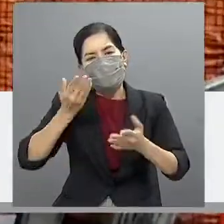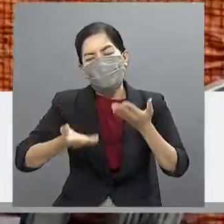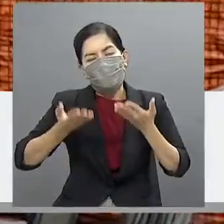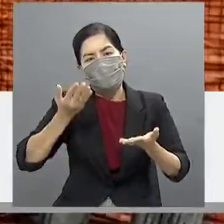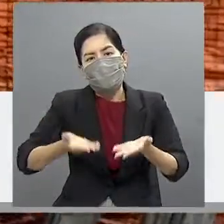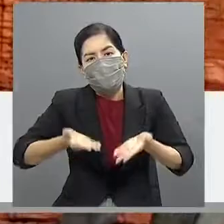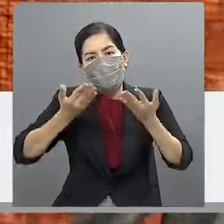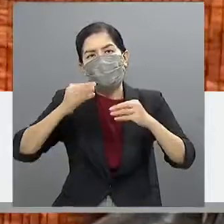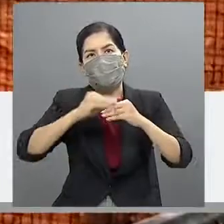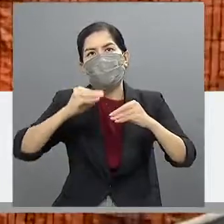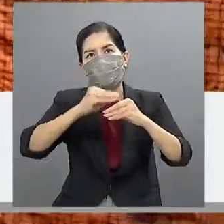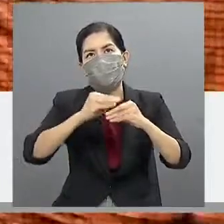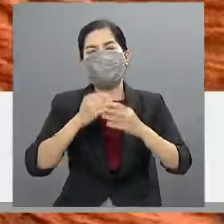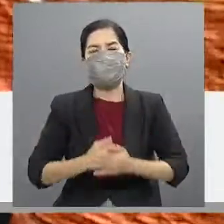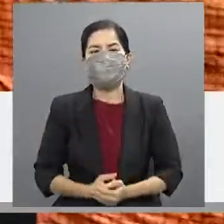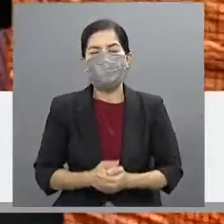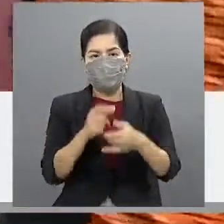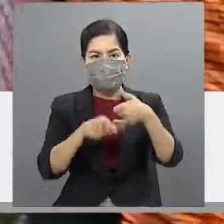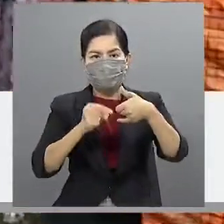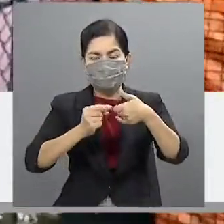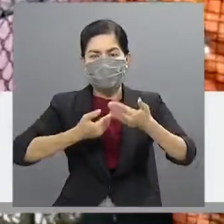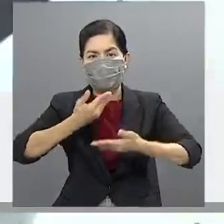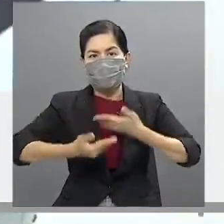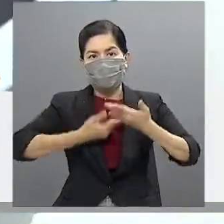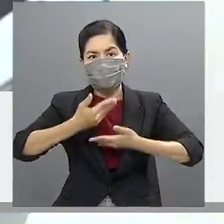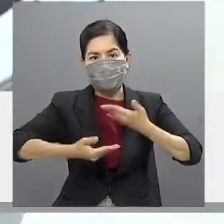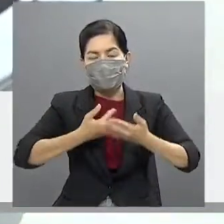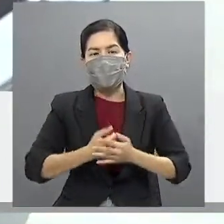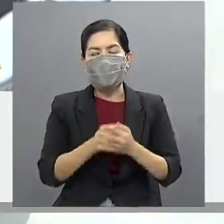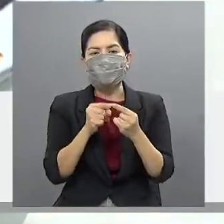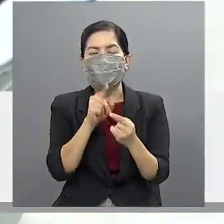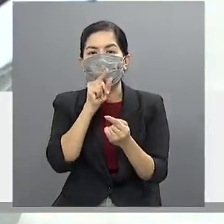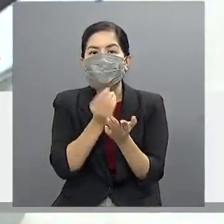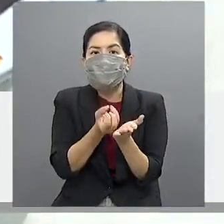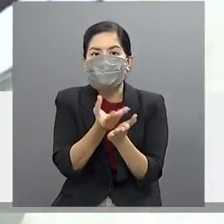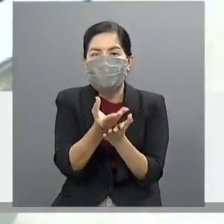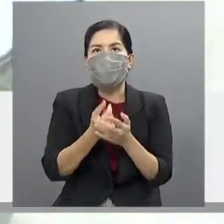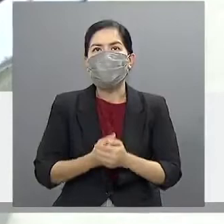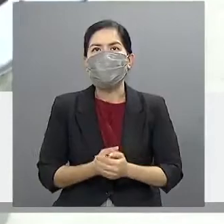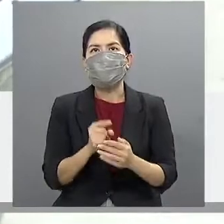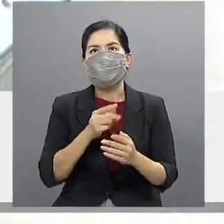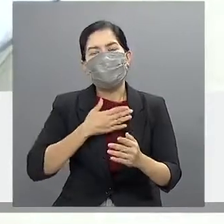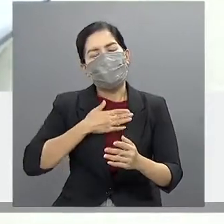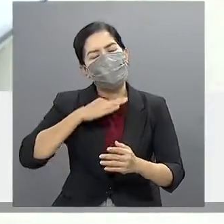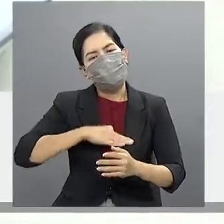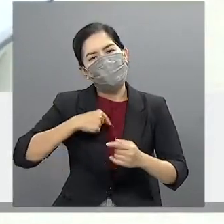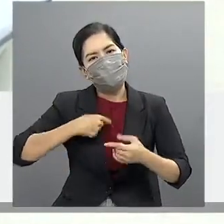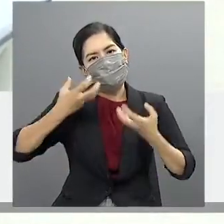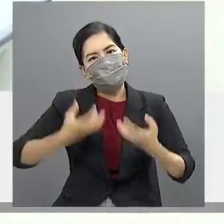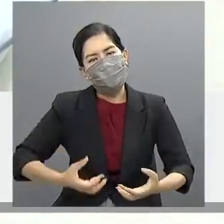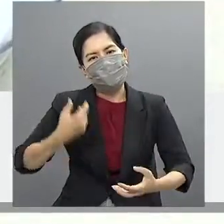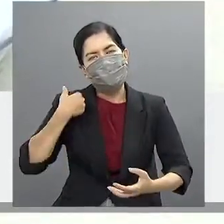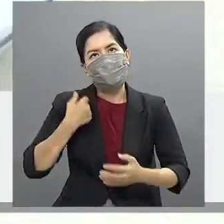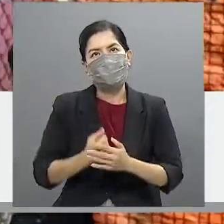ที่บ้านศาลาเมงตำบลท่าผาอำเภอเกาะคาจังหวัดลำปางเขาก็ต้องแบบรับต้นทุนสูงขึ้นค่ะแม่ค้าเขาเล่าแบบนี้เขาบอ